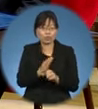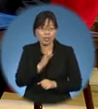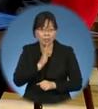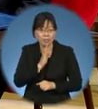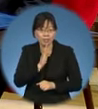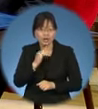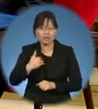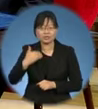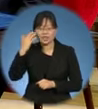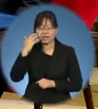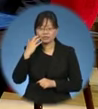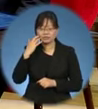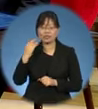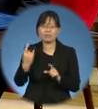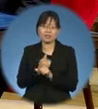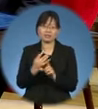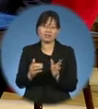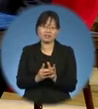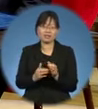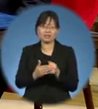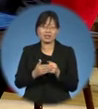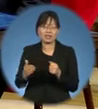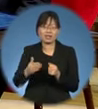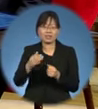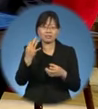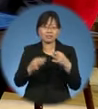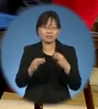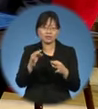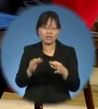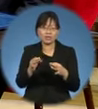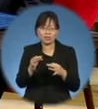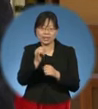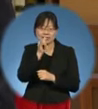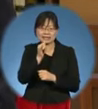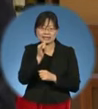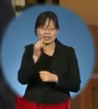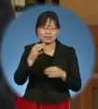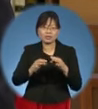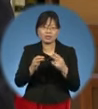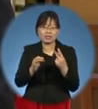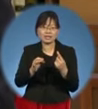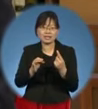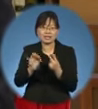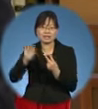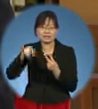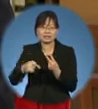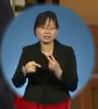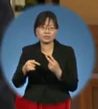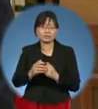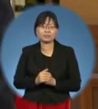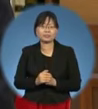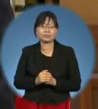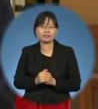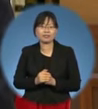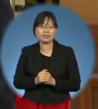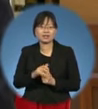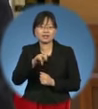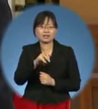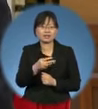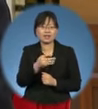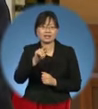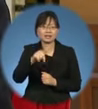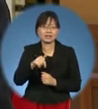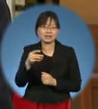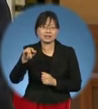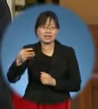예. 우리나라도 이제 바꿨습니다. 그래서 프로에 있는 프로 1, 2부, 크래식하고 챌린지에 있는 팀들